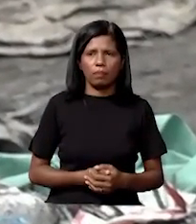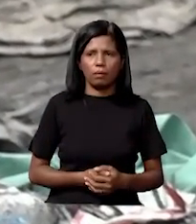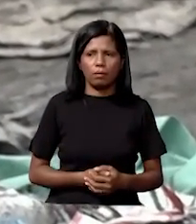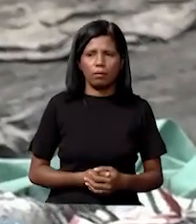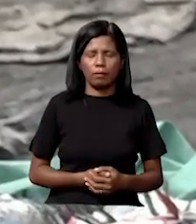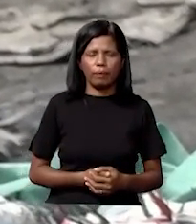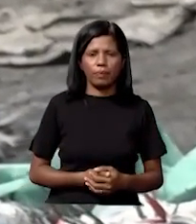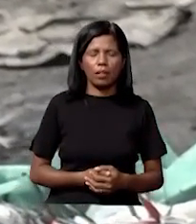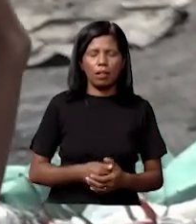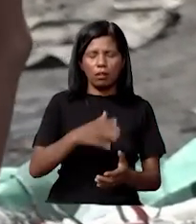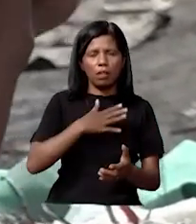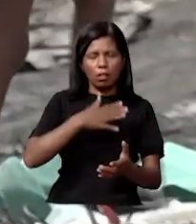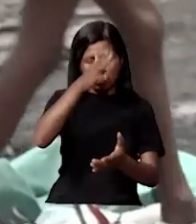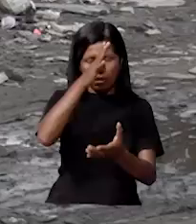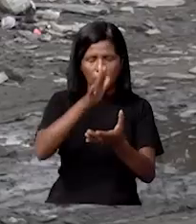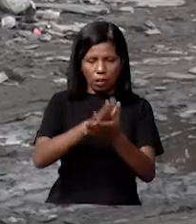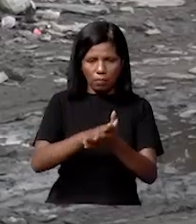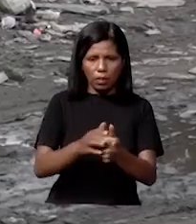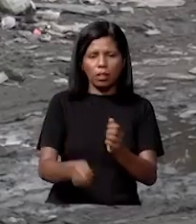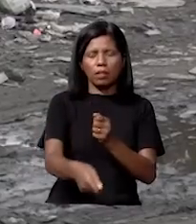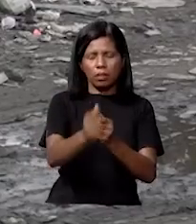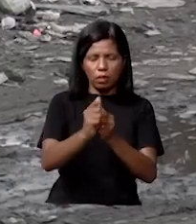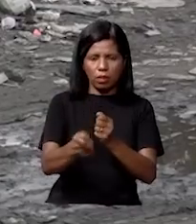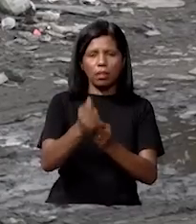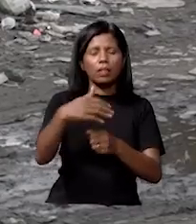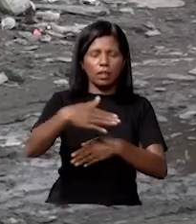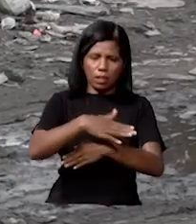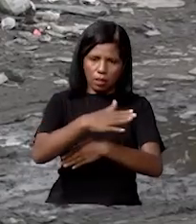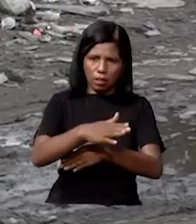Katos moris, katos peskador, katos tuntasi. Hau?